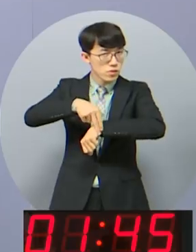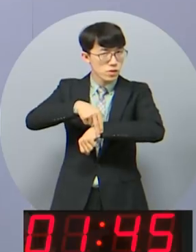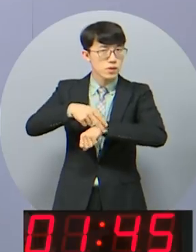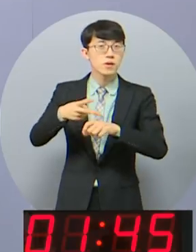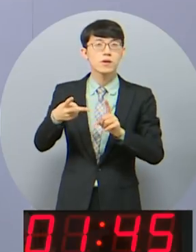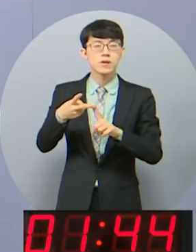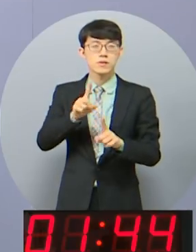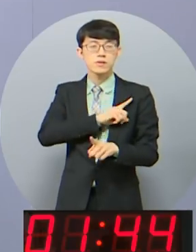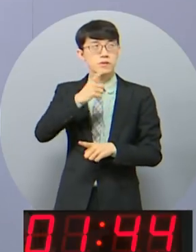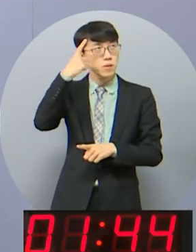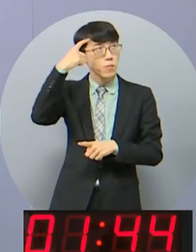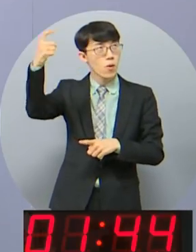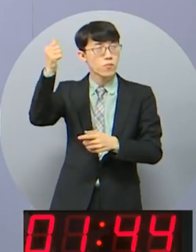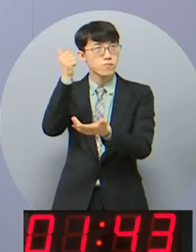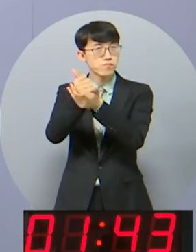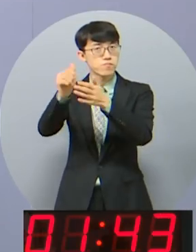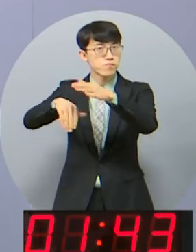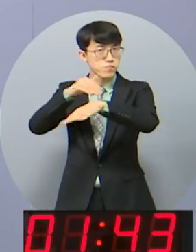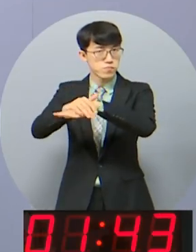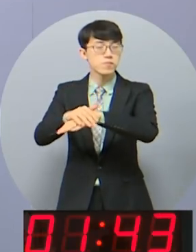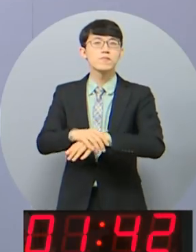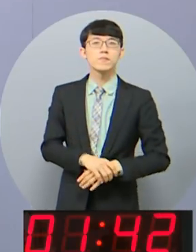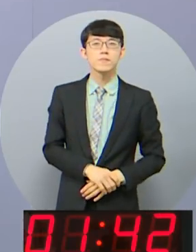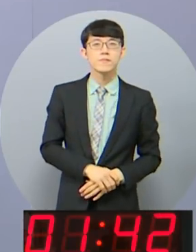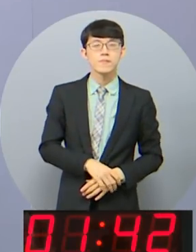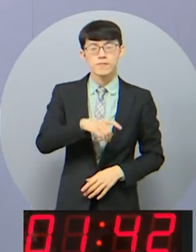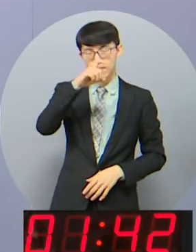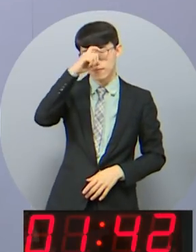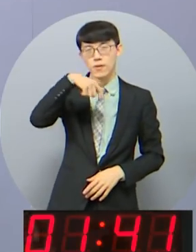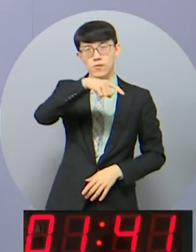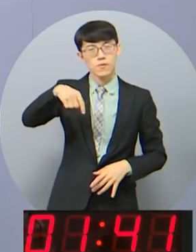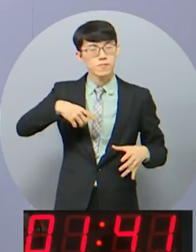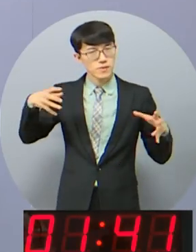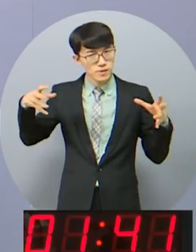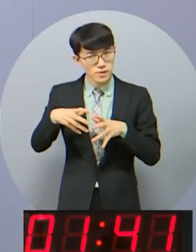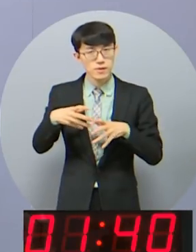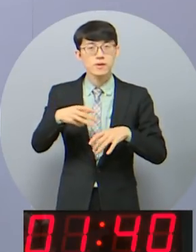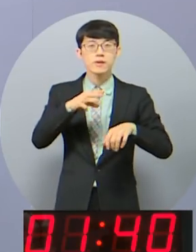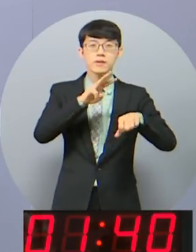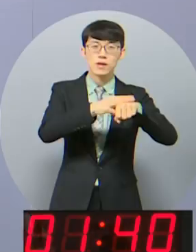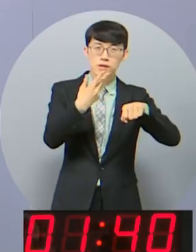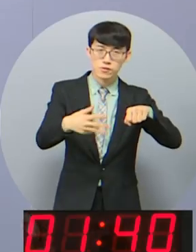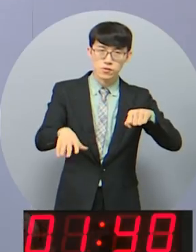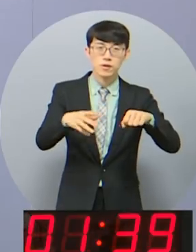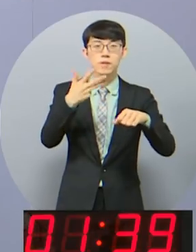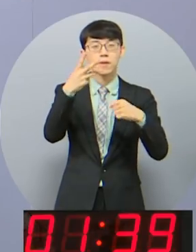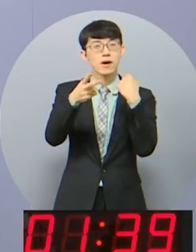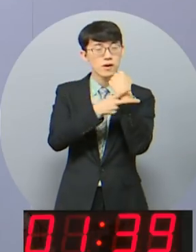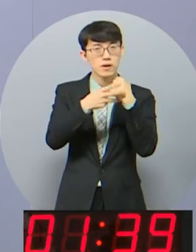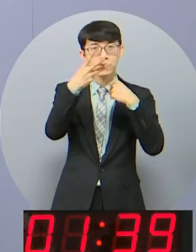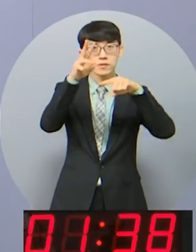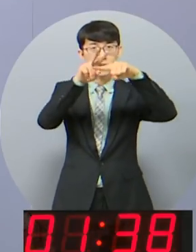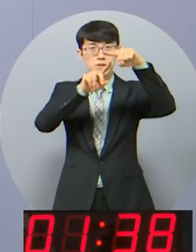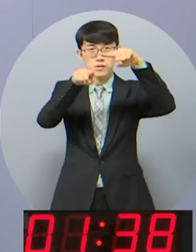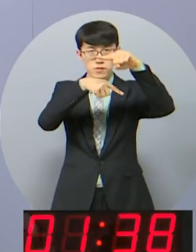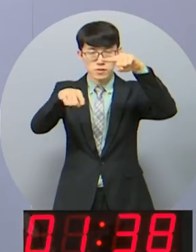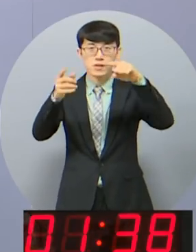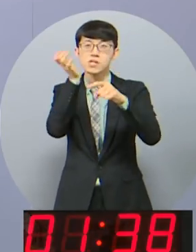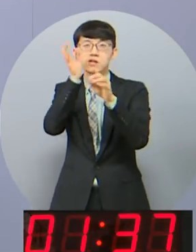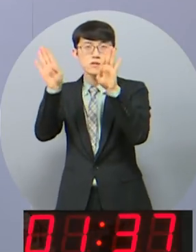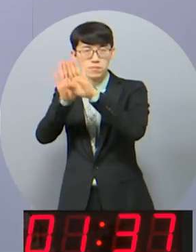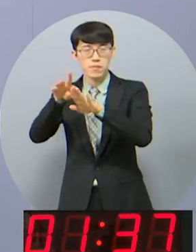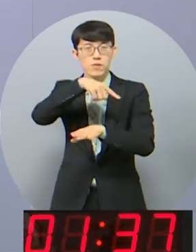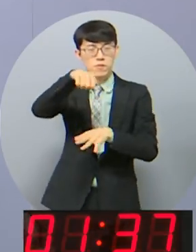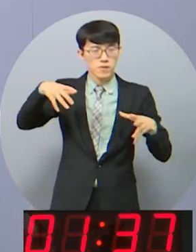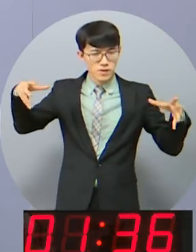想的实现。让我们一起让淡水八里三支石门因我们的努力而幸